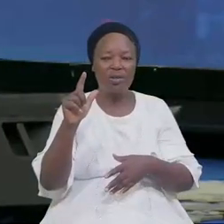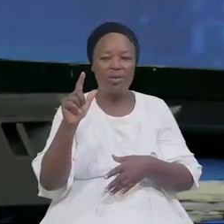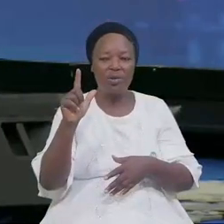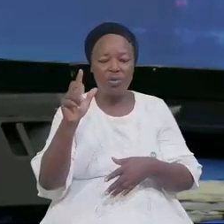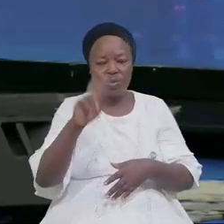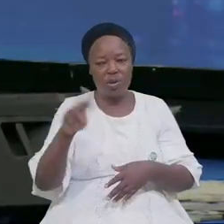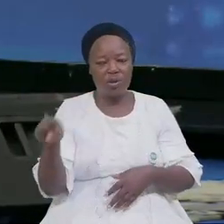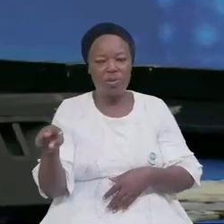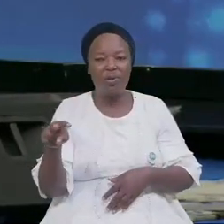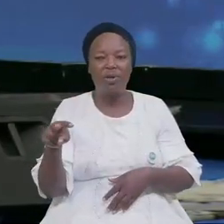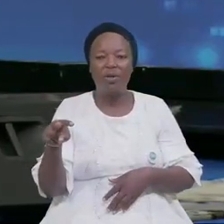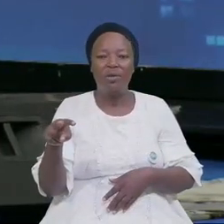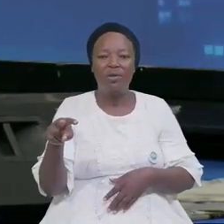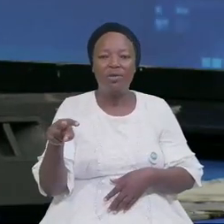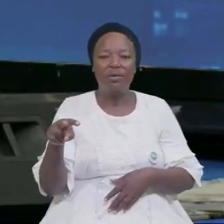verset 22.